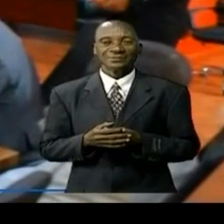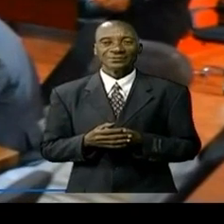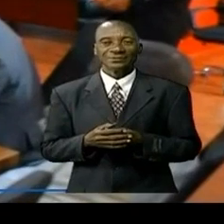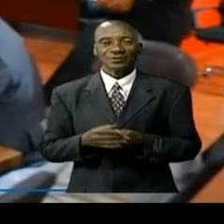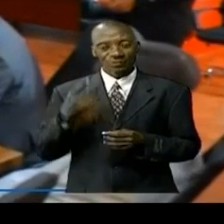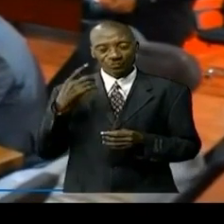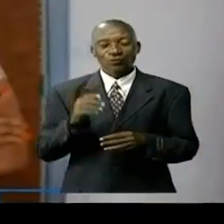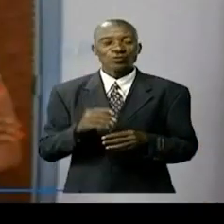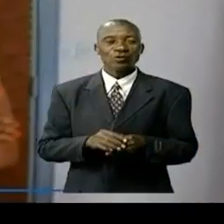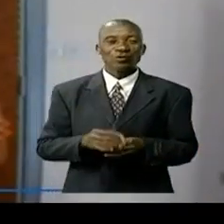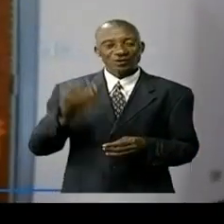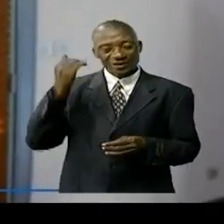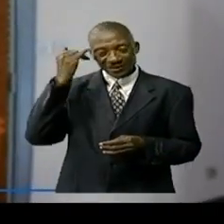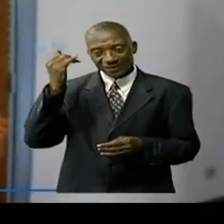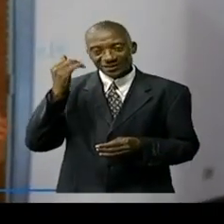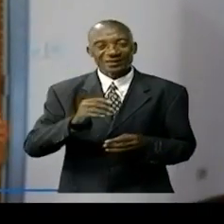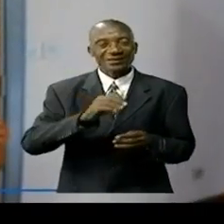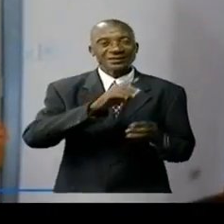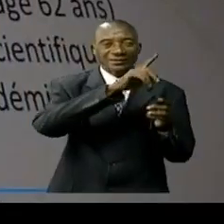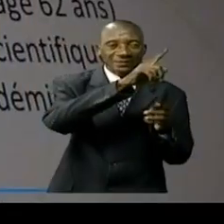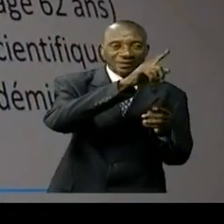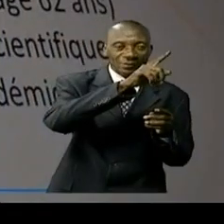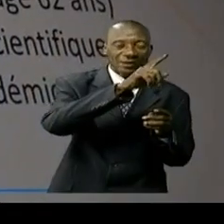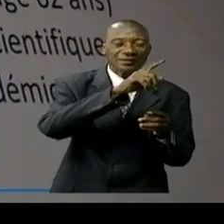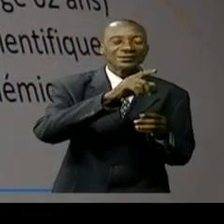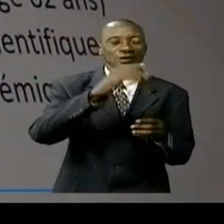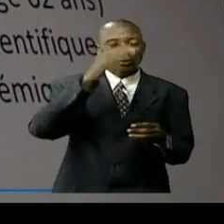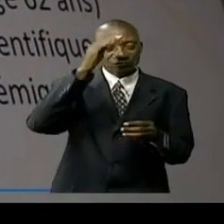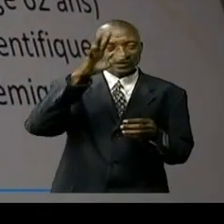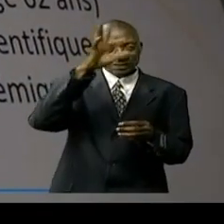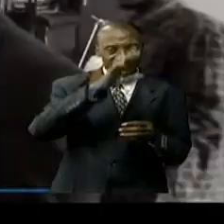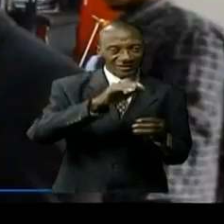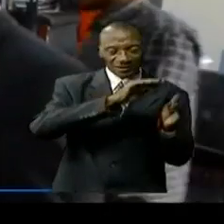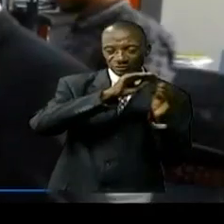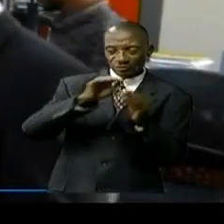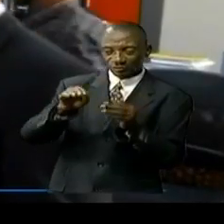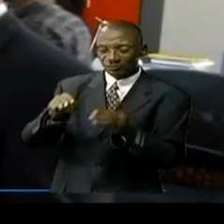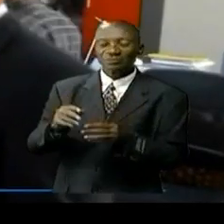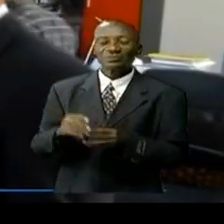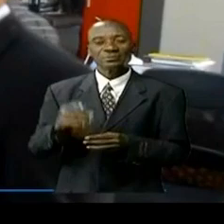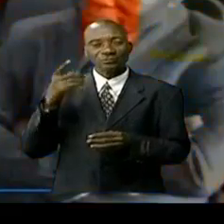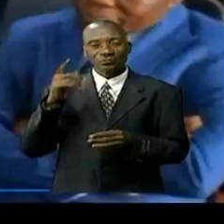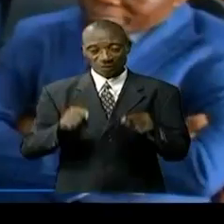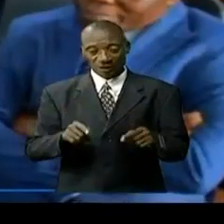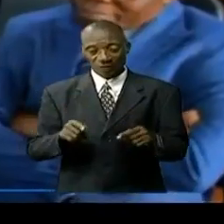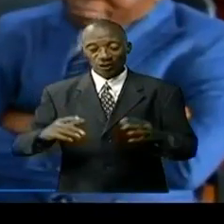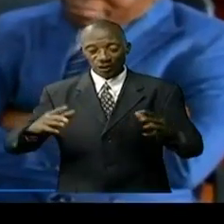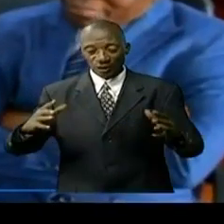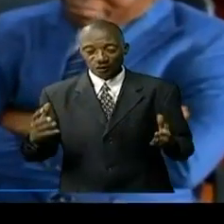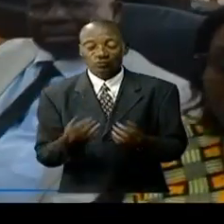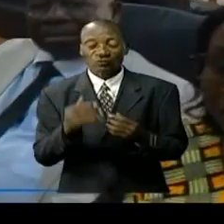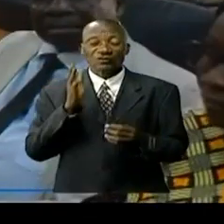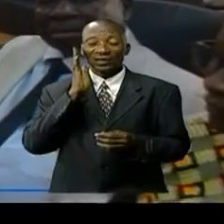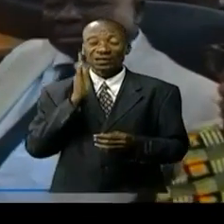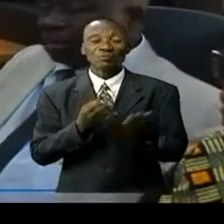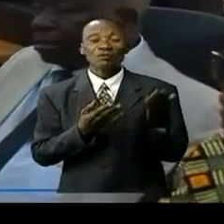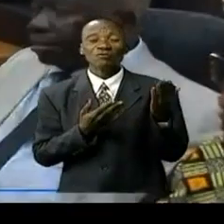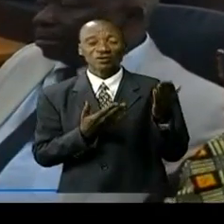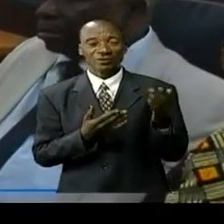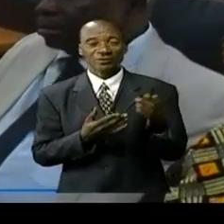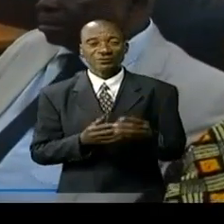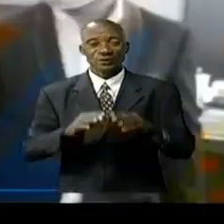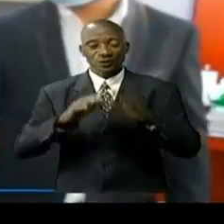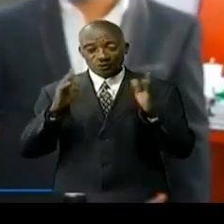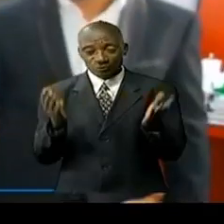bâtiments administratifs avant les échanges. Parmi les sujets des valeurs partagées, il y a le fonctionnement de l'université de Kinshasa et